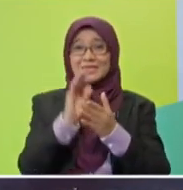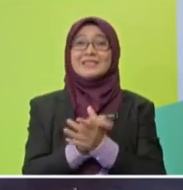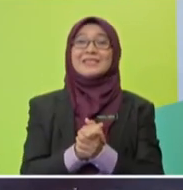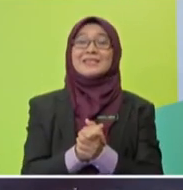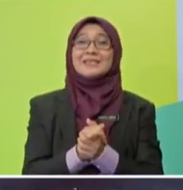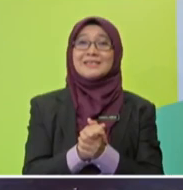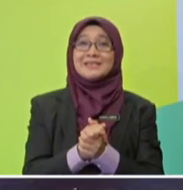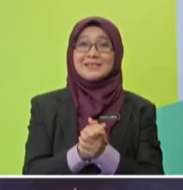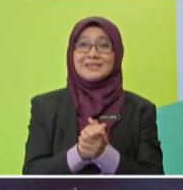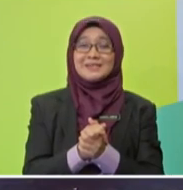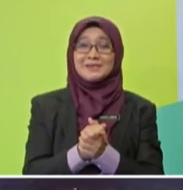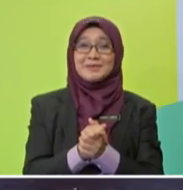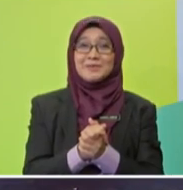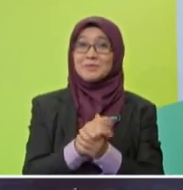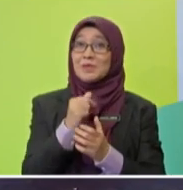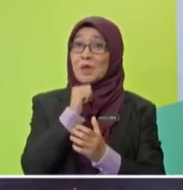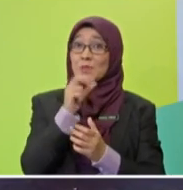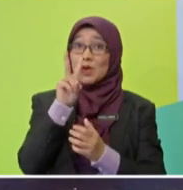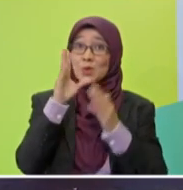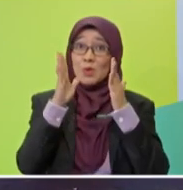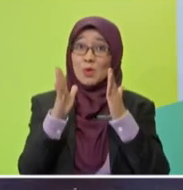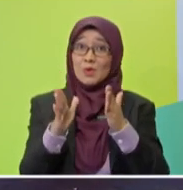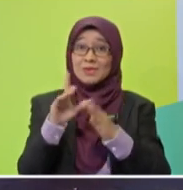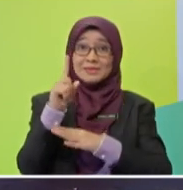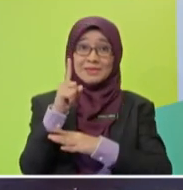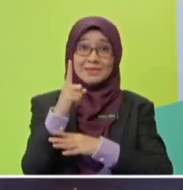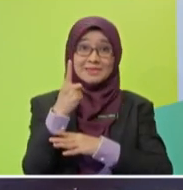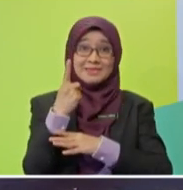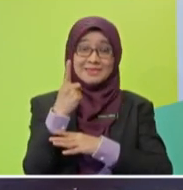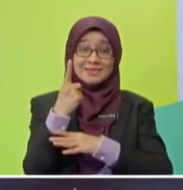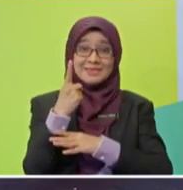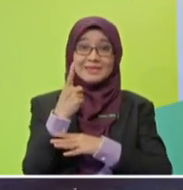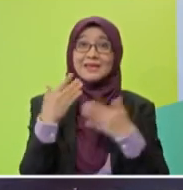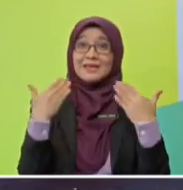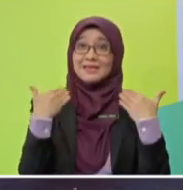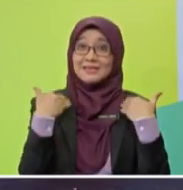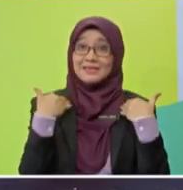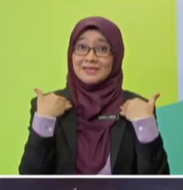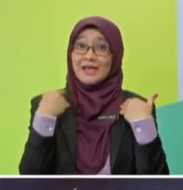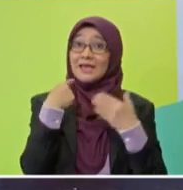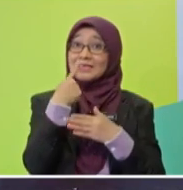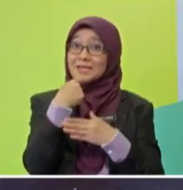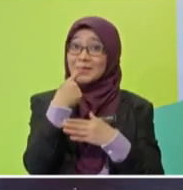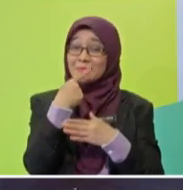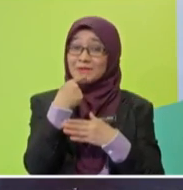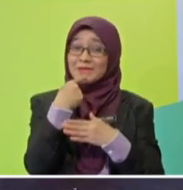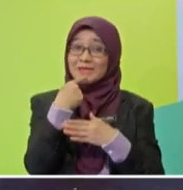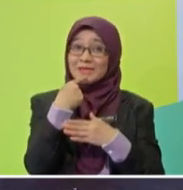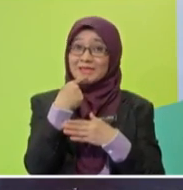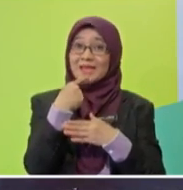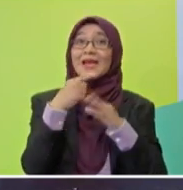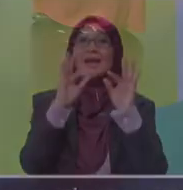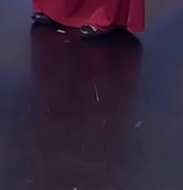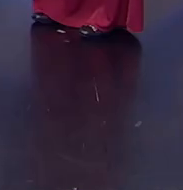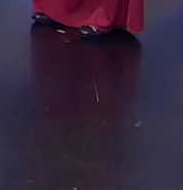bukan kita berdoa saja hari ini akan bersama-sama dalam pembelajaran matematika tapi kita juga turut bersama